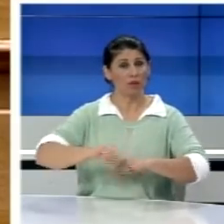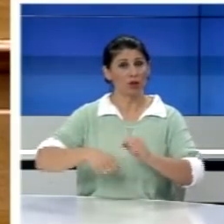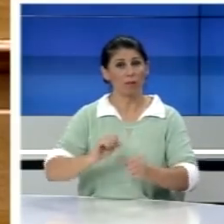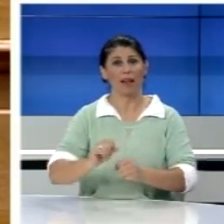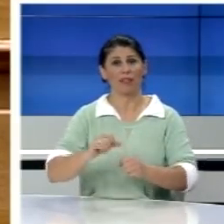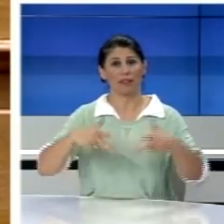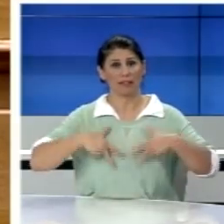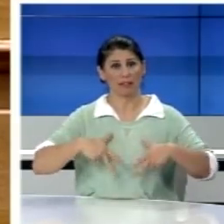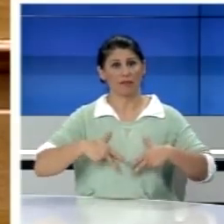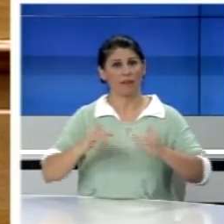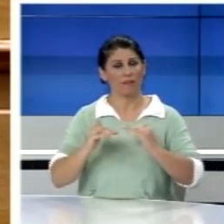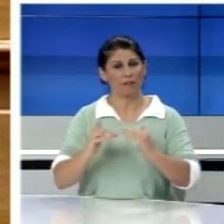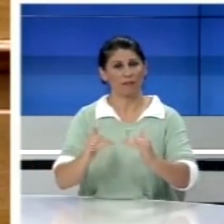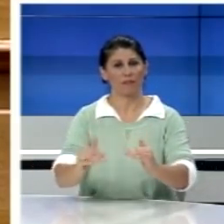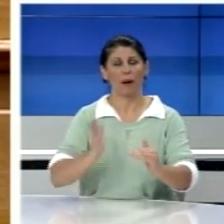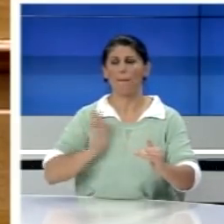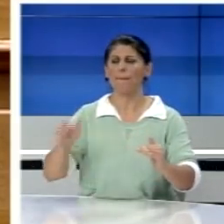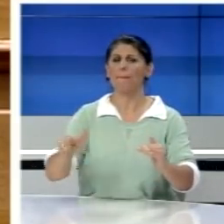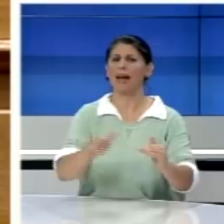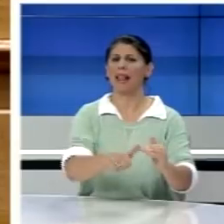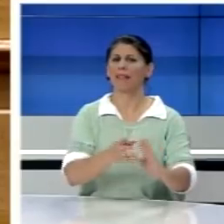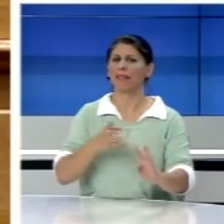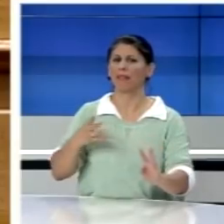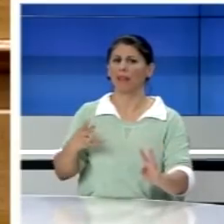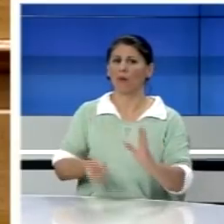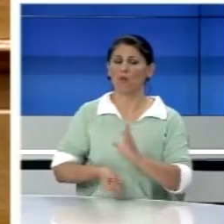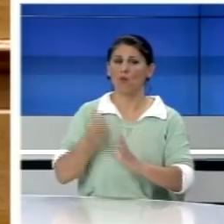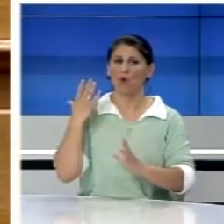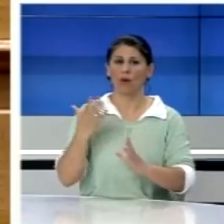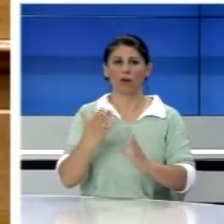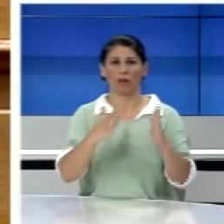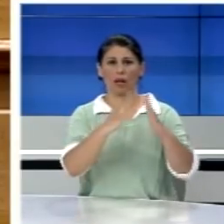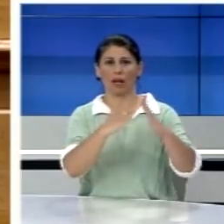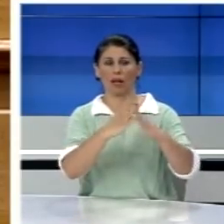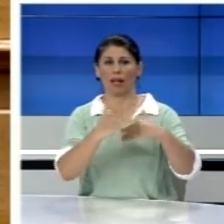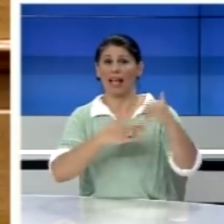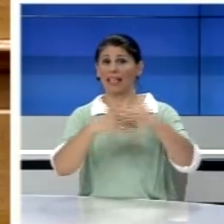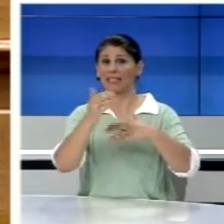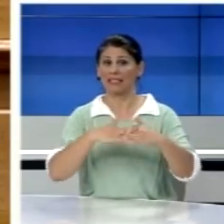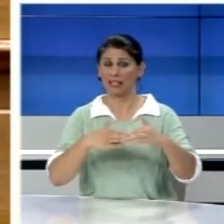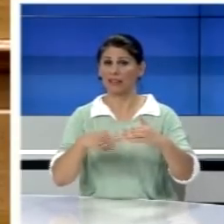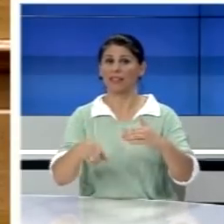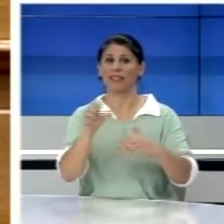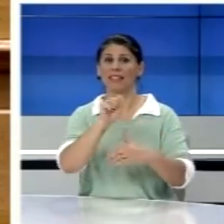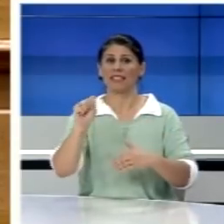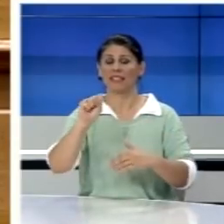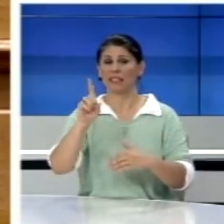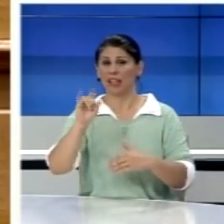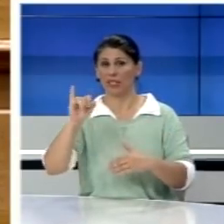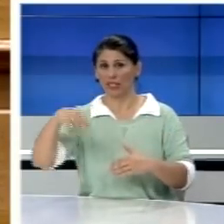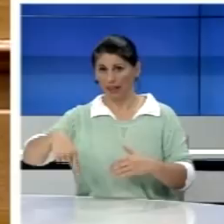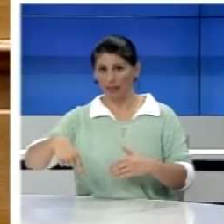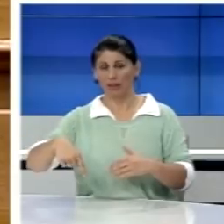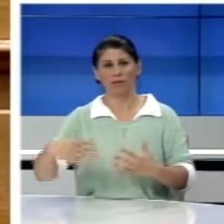της κυβέρνησης να διατηρήσει πελατεία και για τις νέες εστίες που θέλει να χτίσει με ΣΔΙΤ, ώστε να διασφαλίζονται